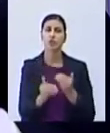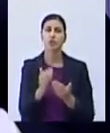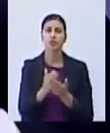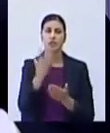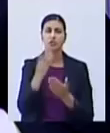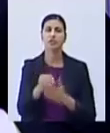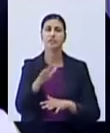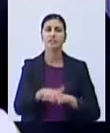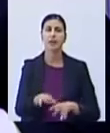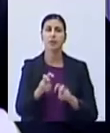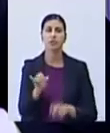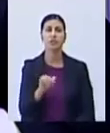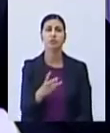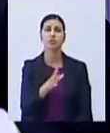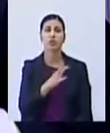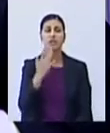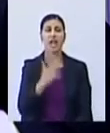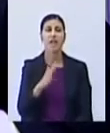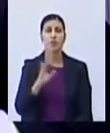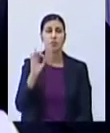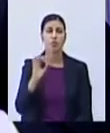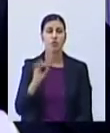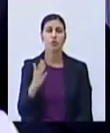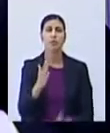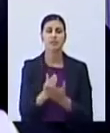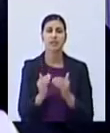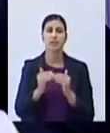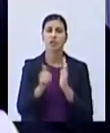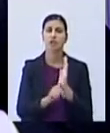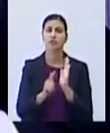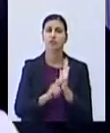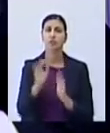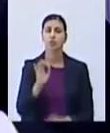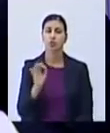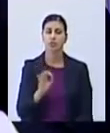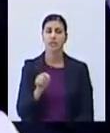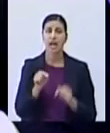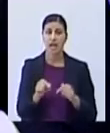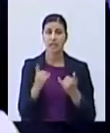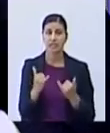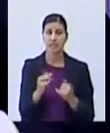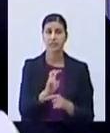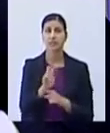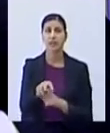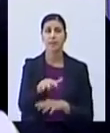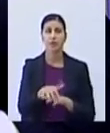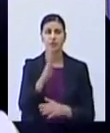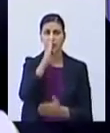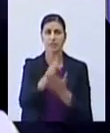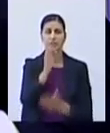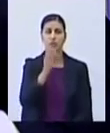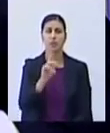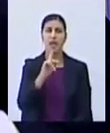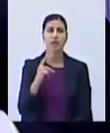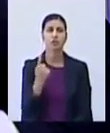ჩვენთვის საბანკო სისტემა, სადაც უნდა იყოს ევროპული პროცენტები, რომელიც არის მაქსიმუმ 6-7%. აქ დღეს მიდიხარ ბანკში და პირდაპირ გეუბნებიან,